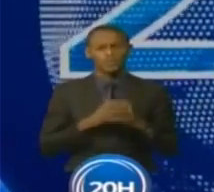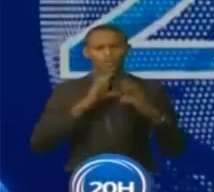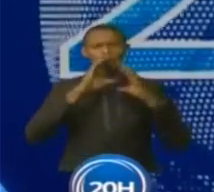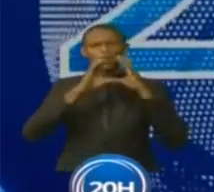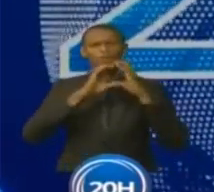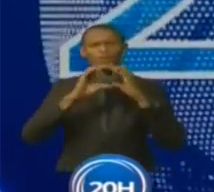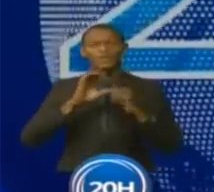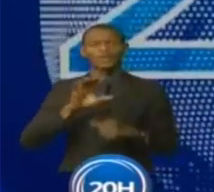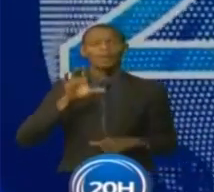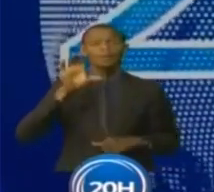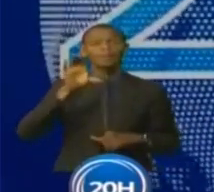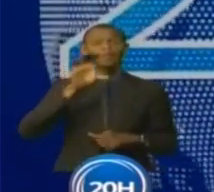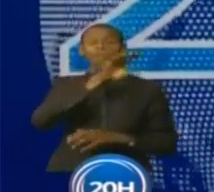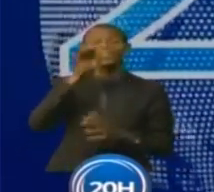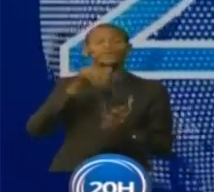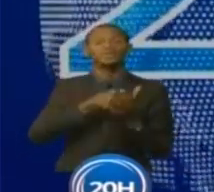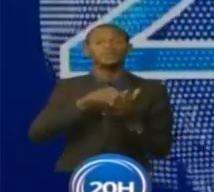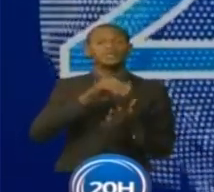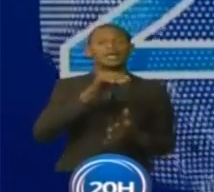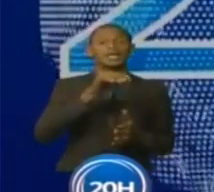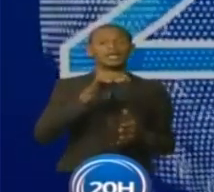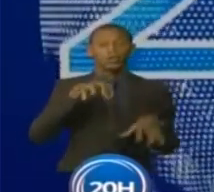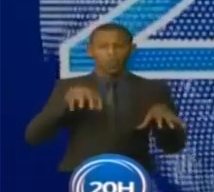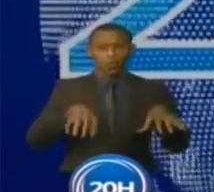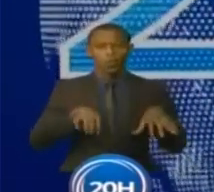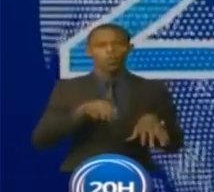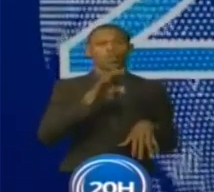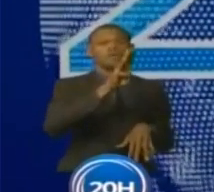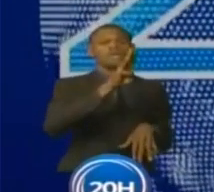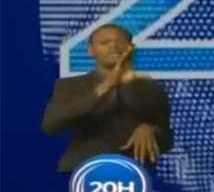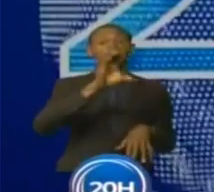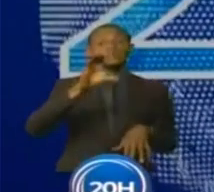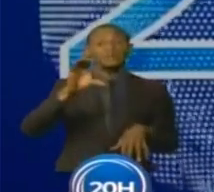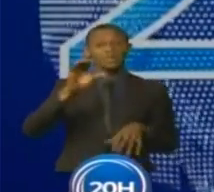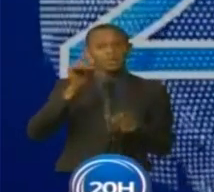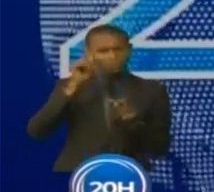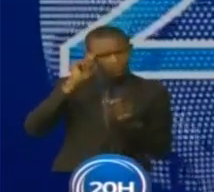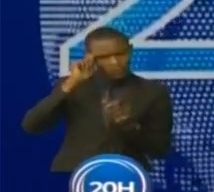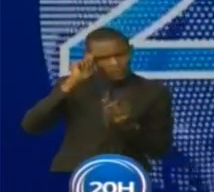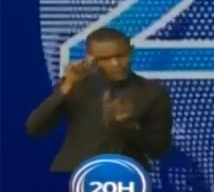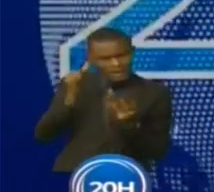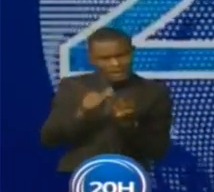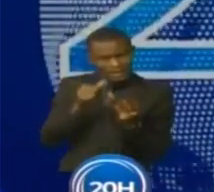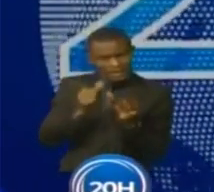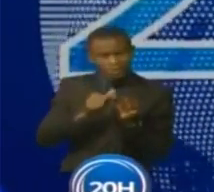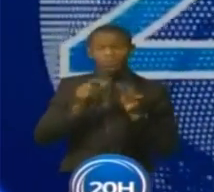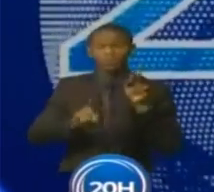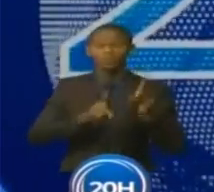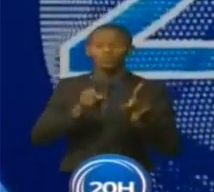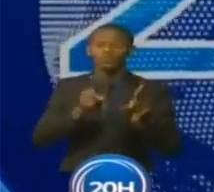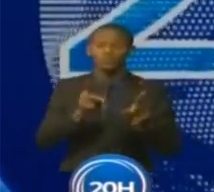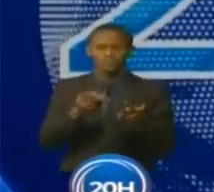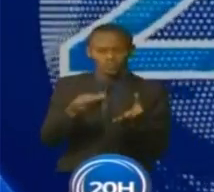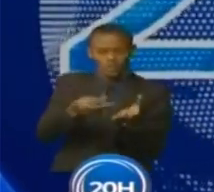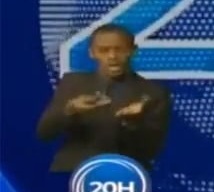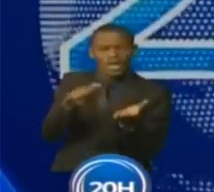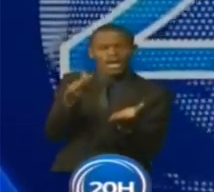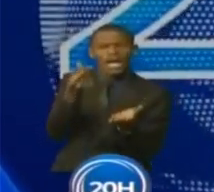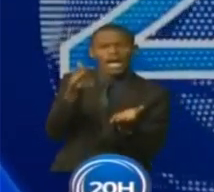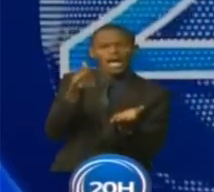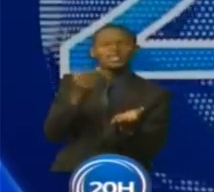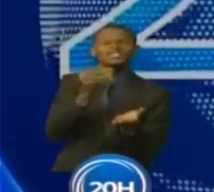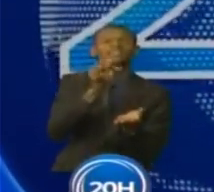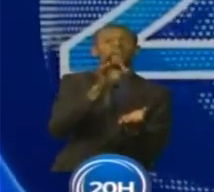public que le franc congolais, notre monnaie, est l'un des attributs de la souveraineté et de la fierté de la République démocratique du Congo. À ce